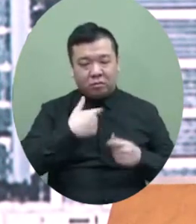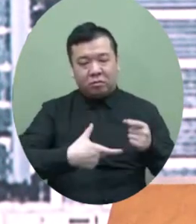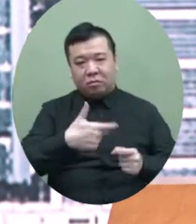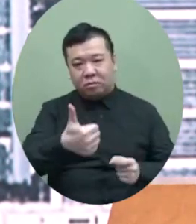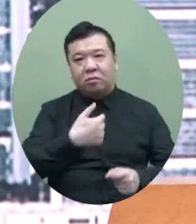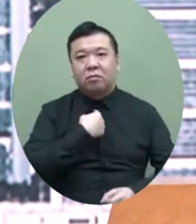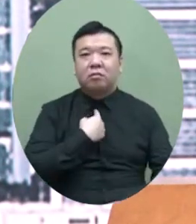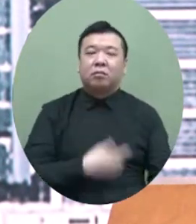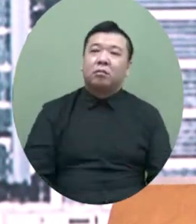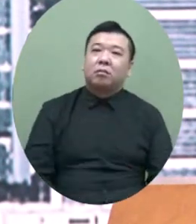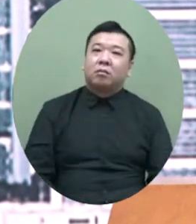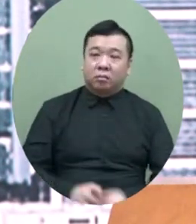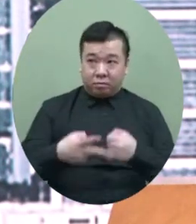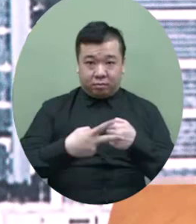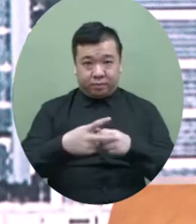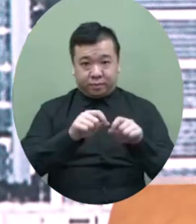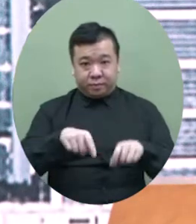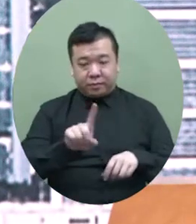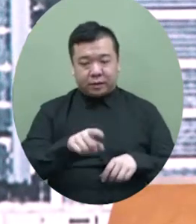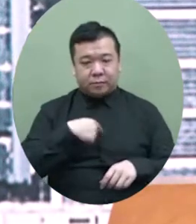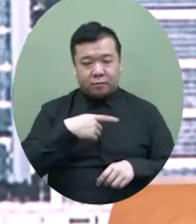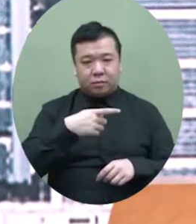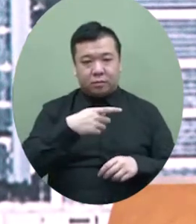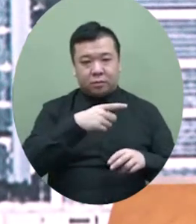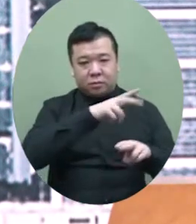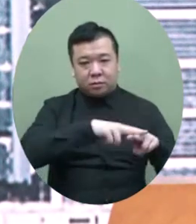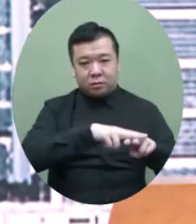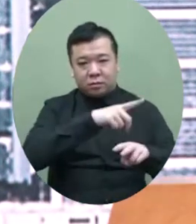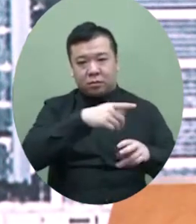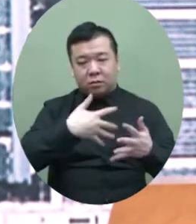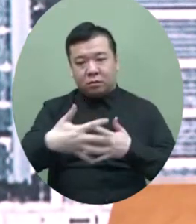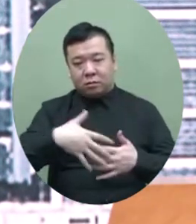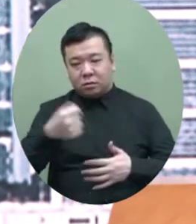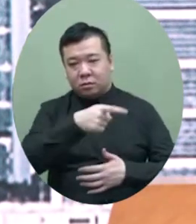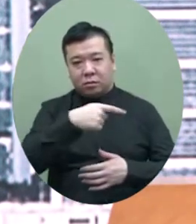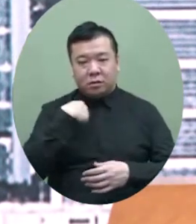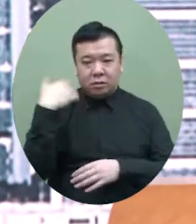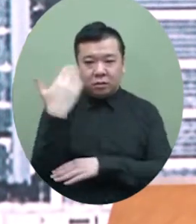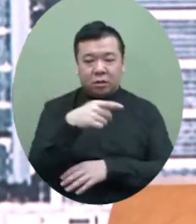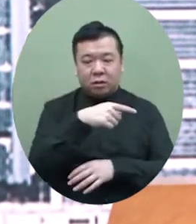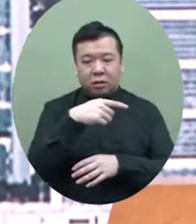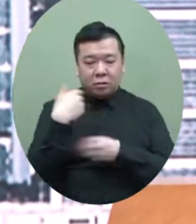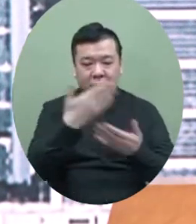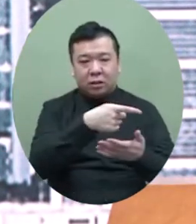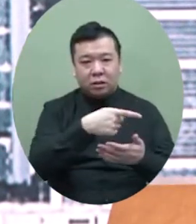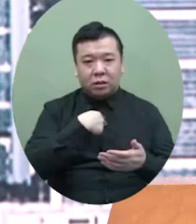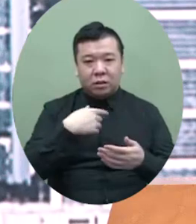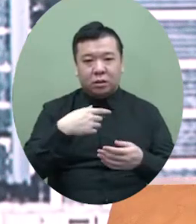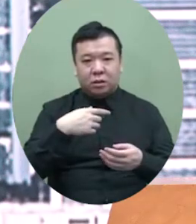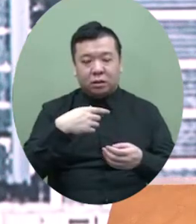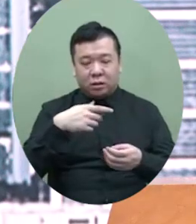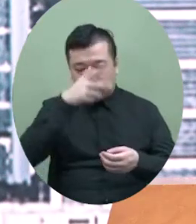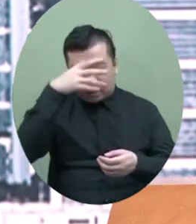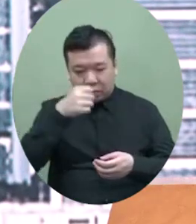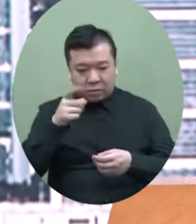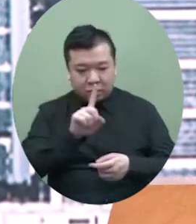嚇。第二咧就係述職嘅安排係中央嘅事權嚟嘅啊，中央點樣安排行政長官述職咧？